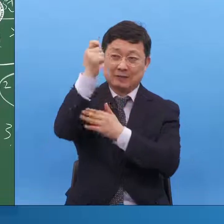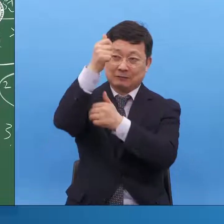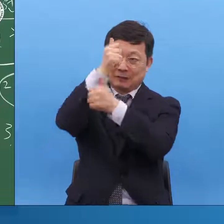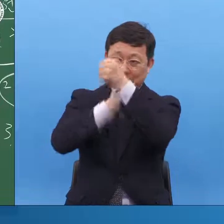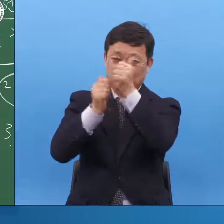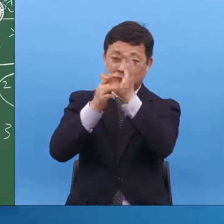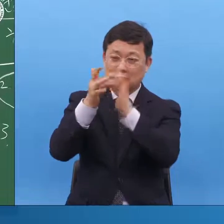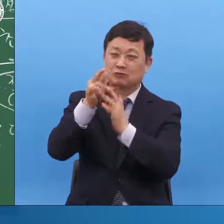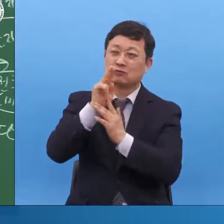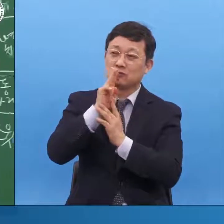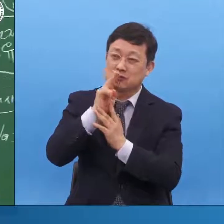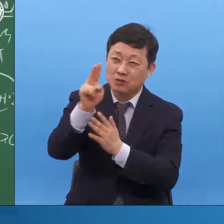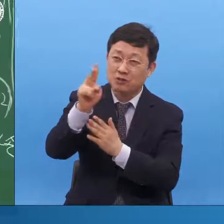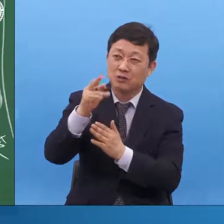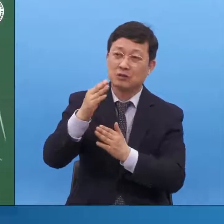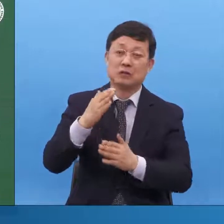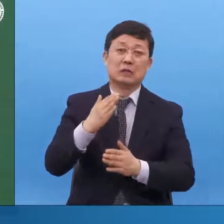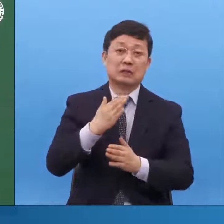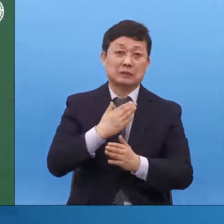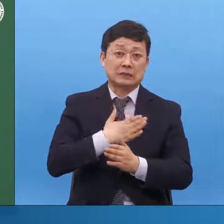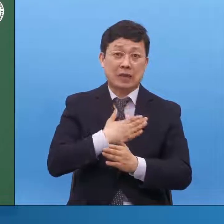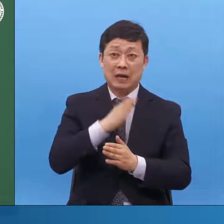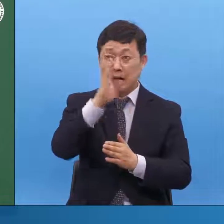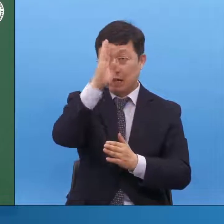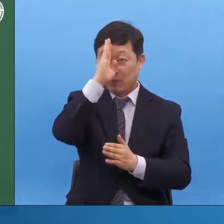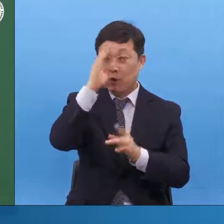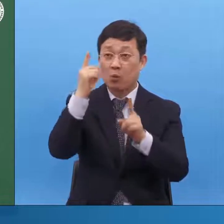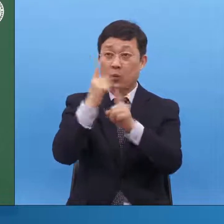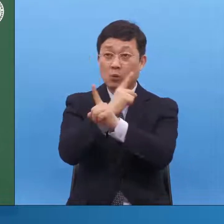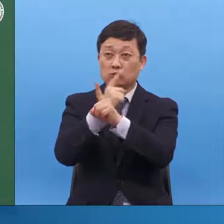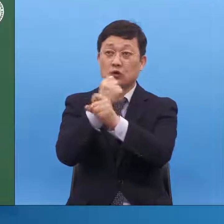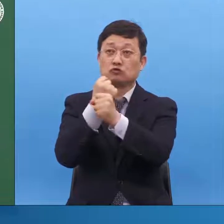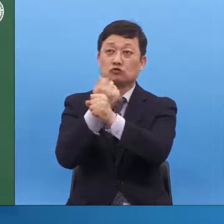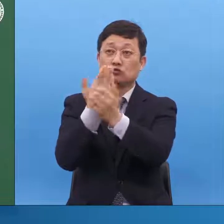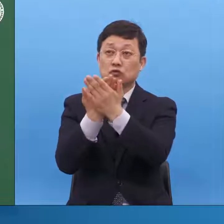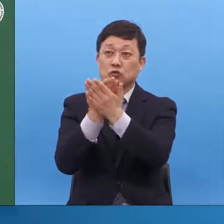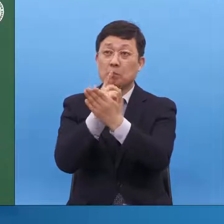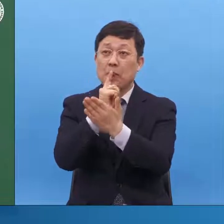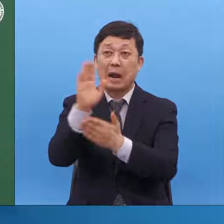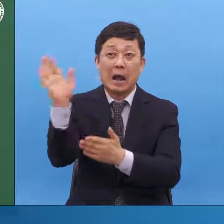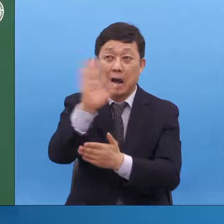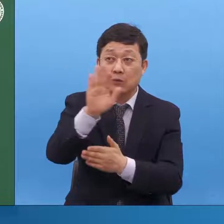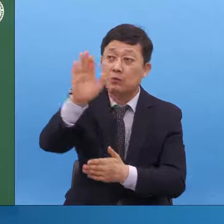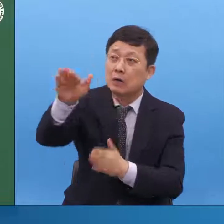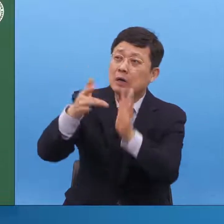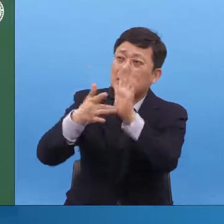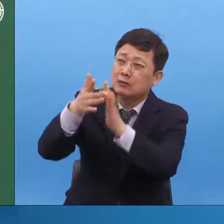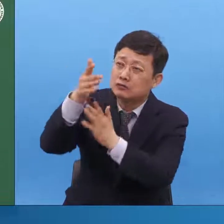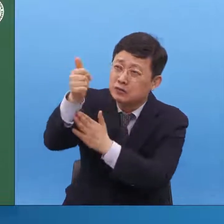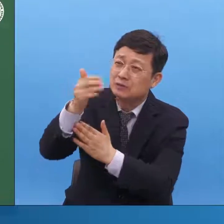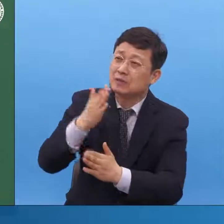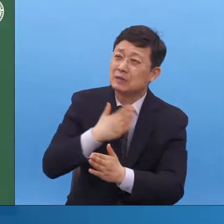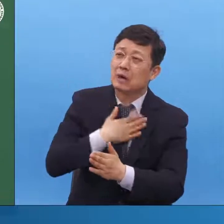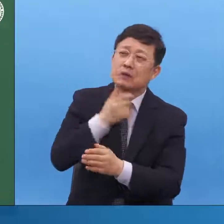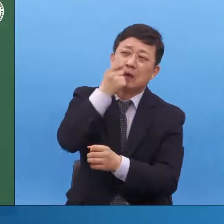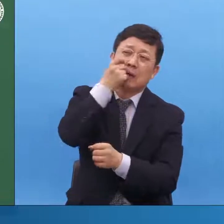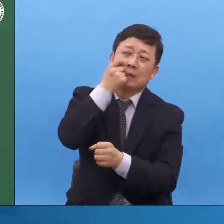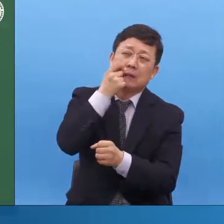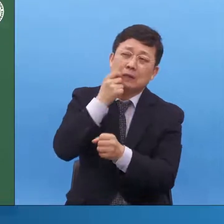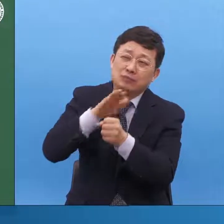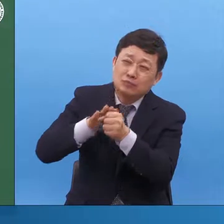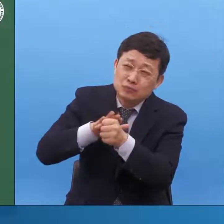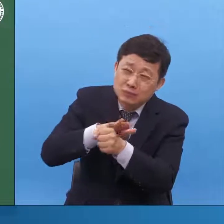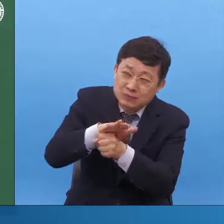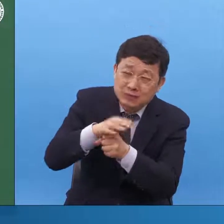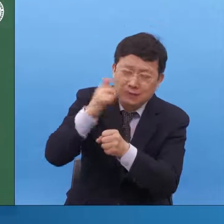out louder, Jesus, son 나를 of David. 고쳐 주옵소서가 아니고 나를 불쌍히 여겨 He didn't 주옵소서. say heal me, he said have mercy. 제일 좋은 on me. 기도입니다.